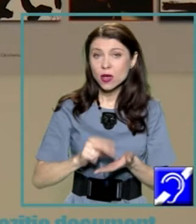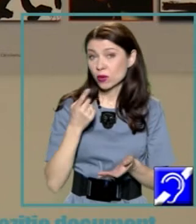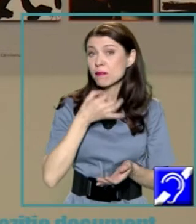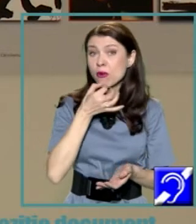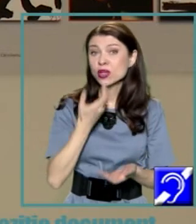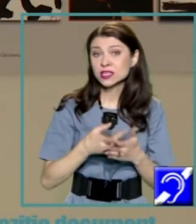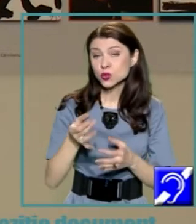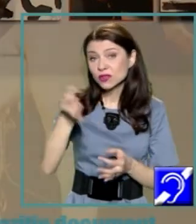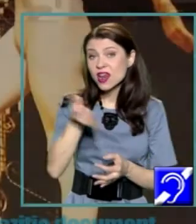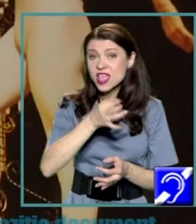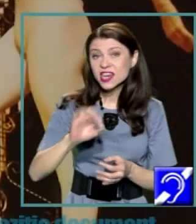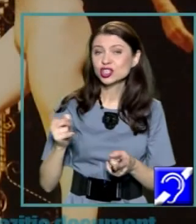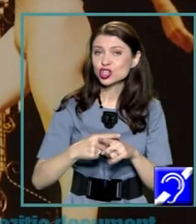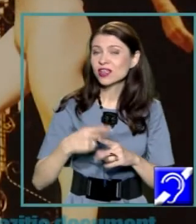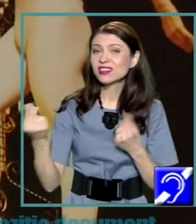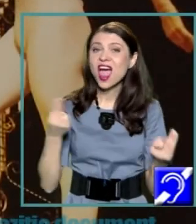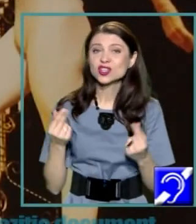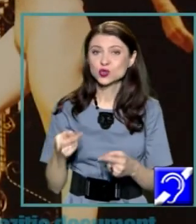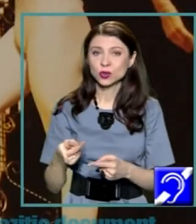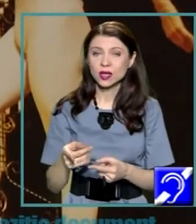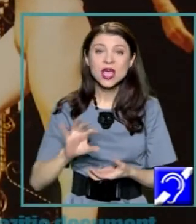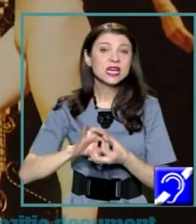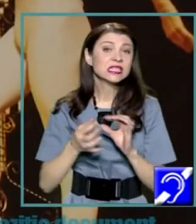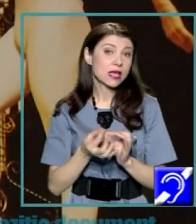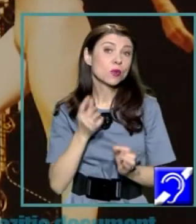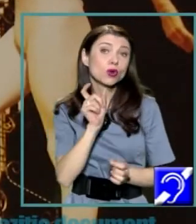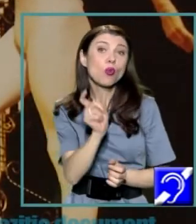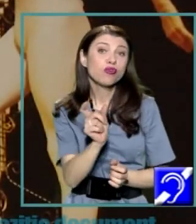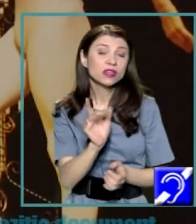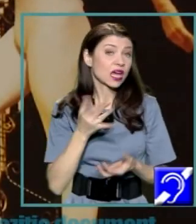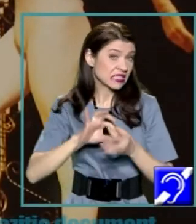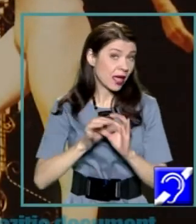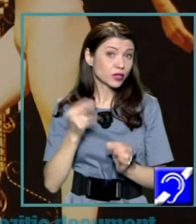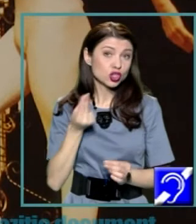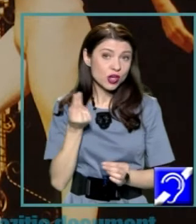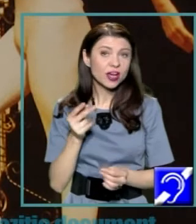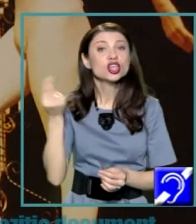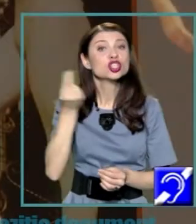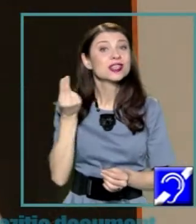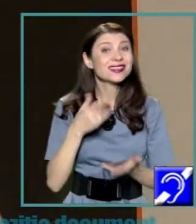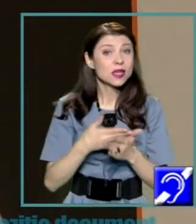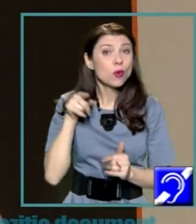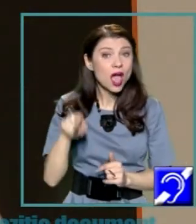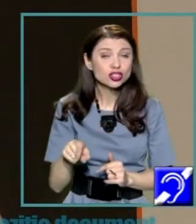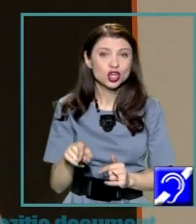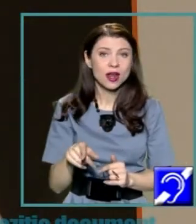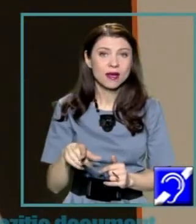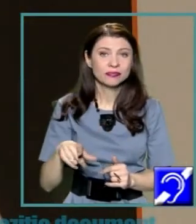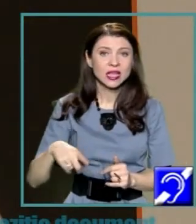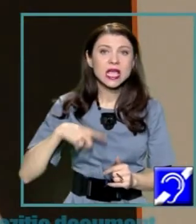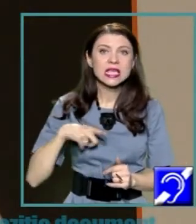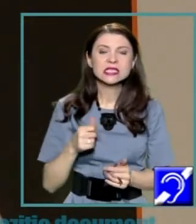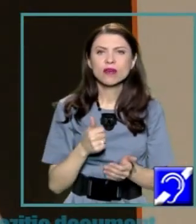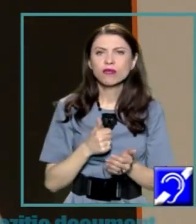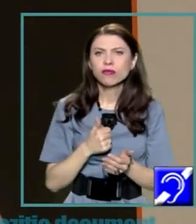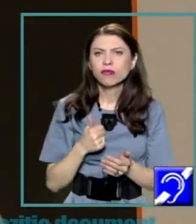ele, tot linii, tot dansuri, chiar în afara faptului că reprezintă un cuvânt care înseamnă ceva, desenul acela pe hârtie este